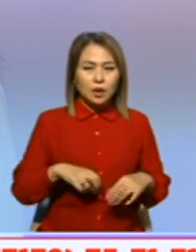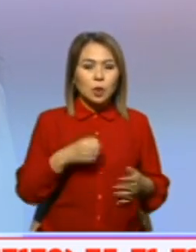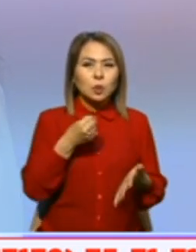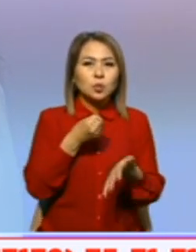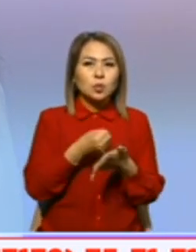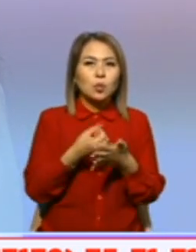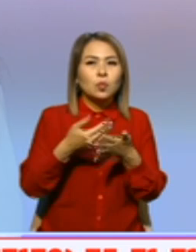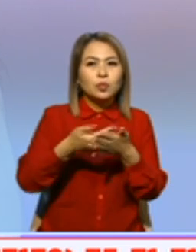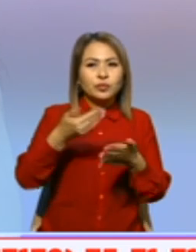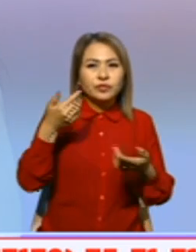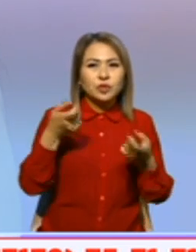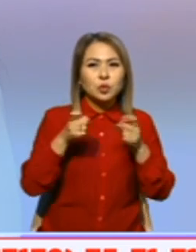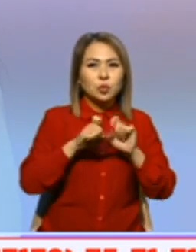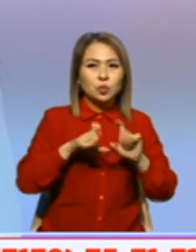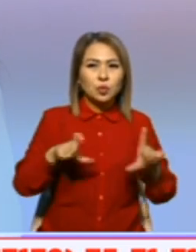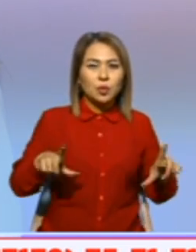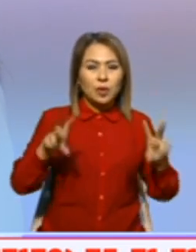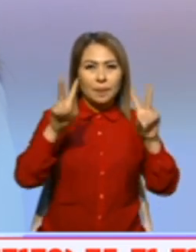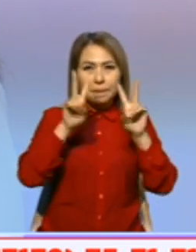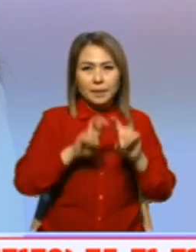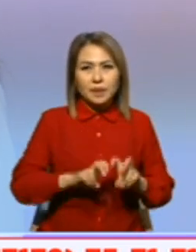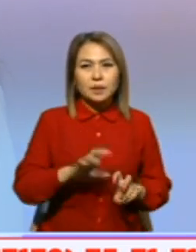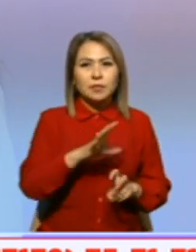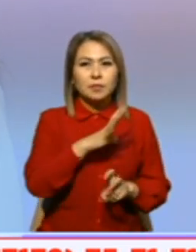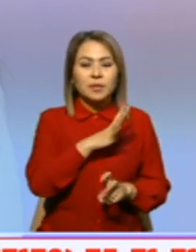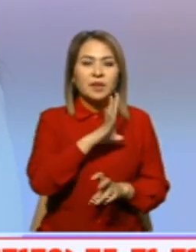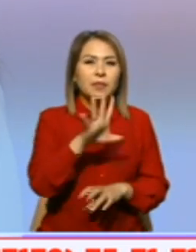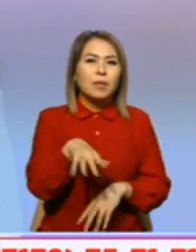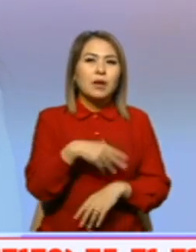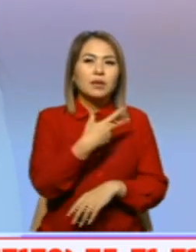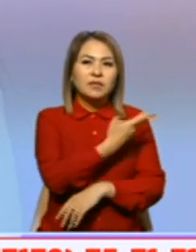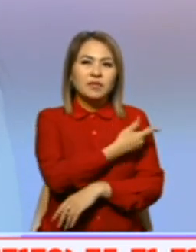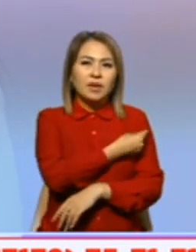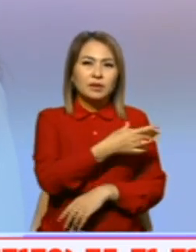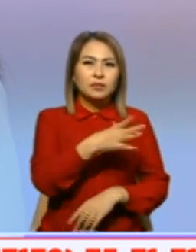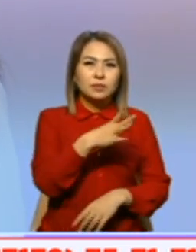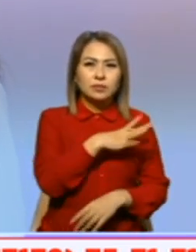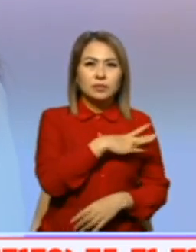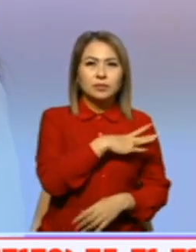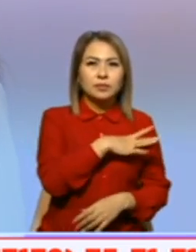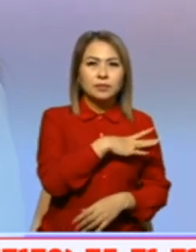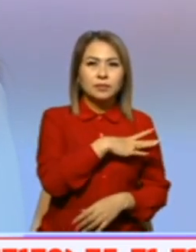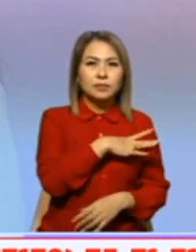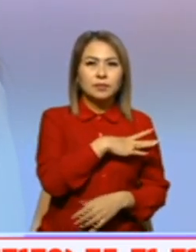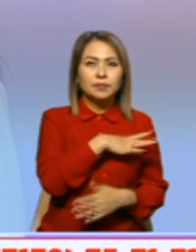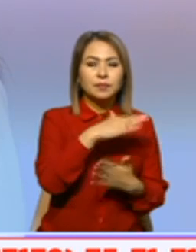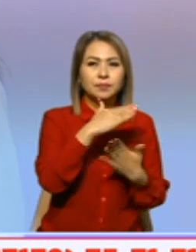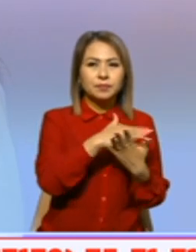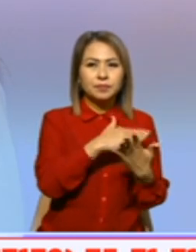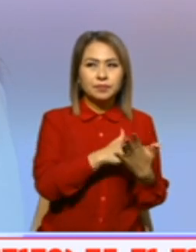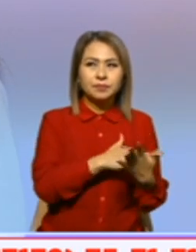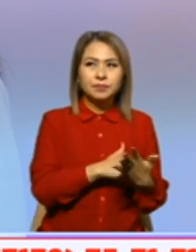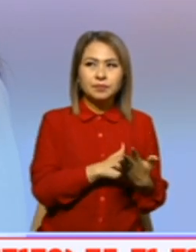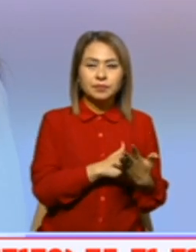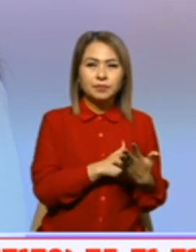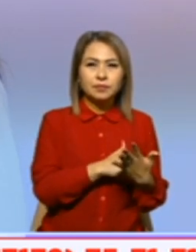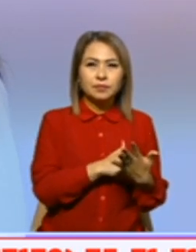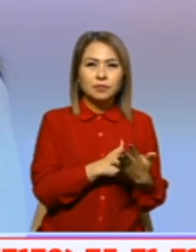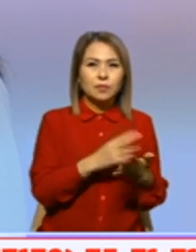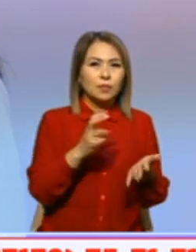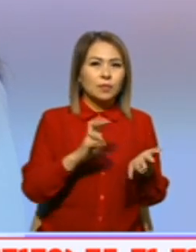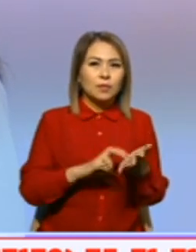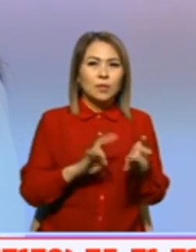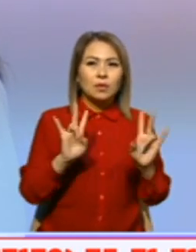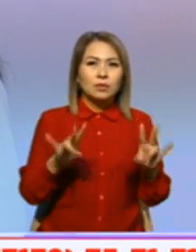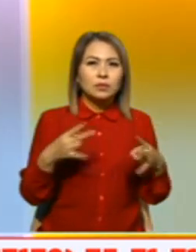дейінгі уақытта барлық скринингтердің бәрін өтті, бүкіл вакциналардың бәрін алды, календар мен салынатын. Енді